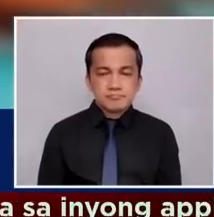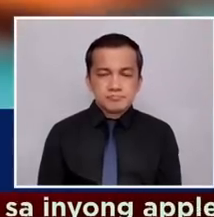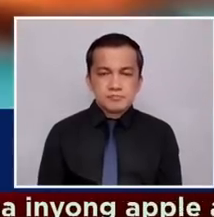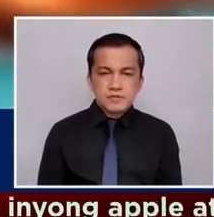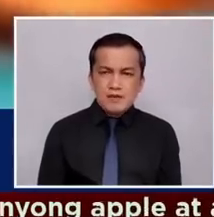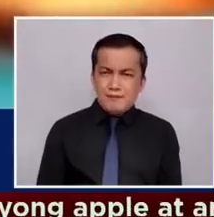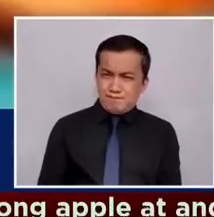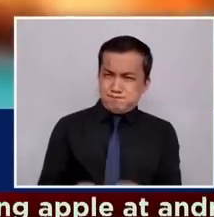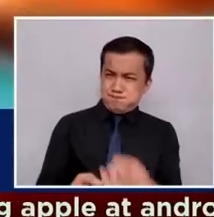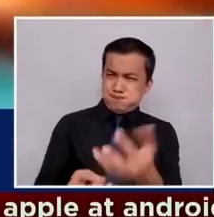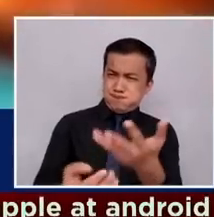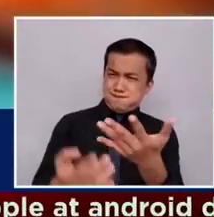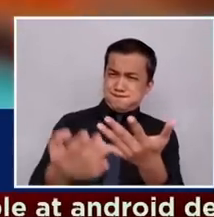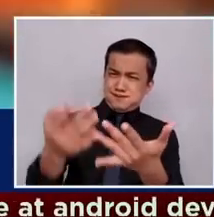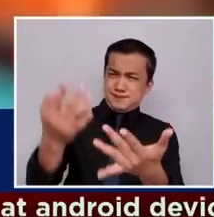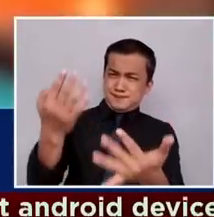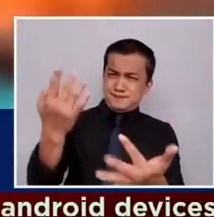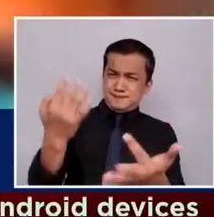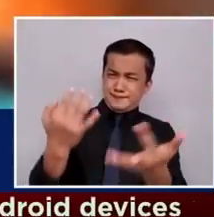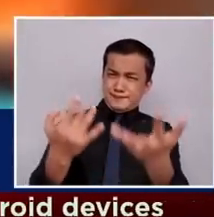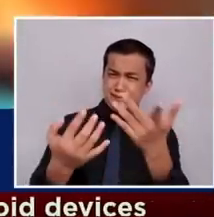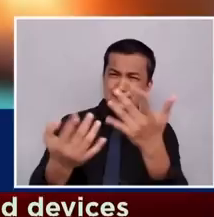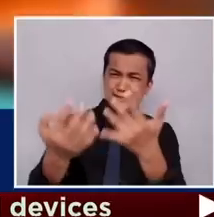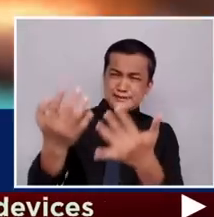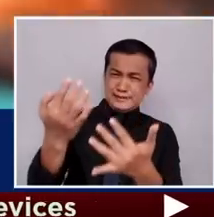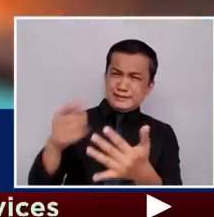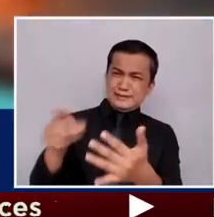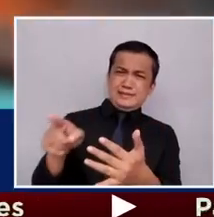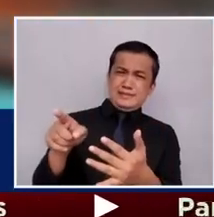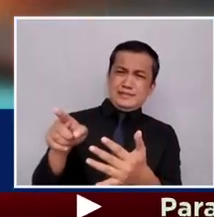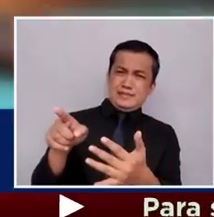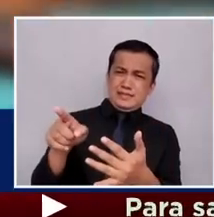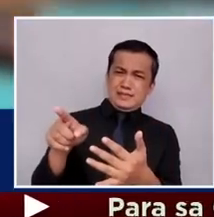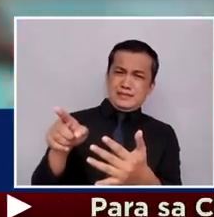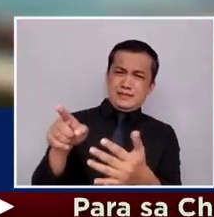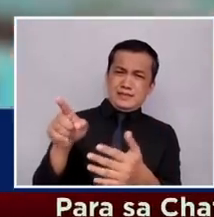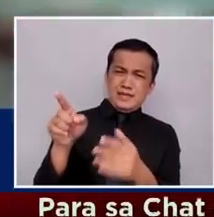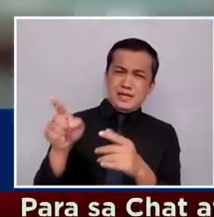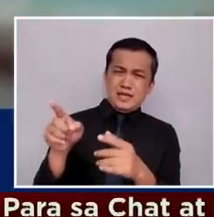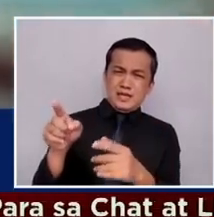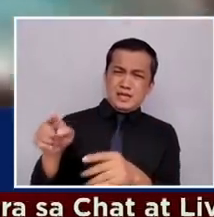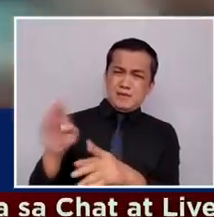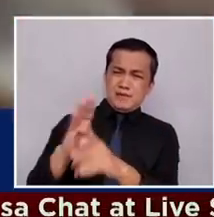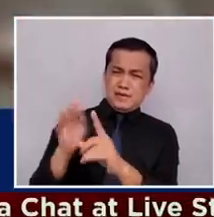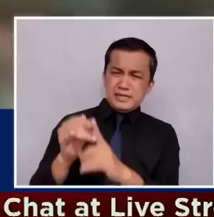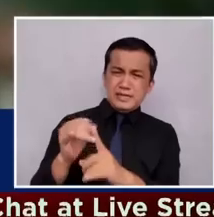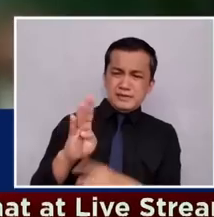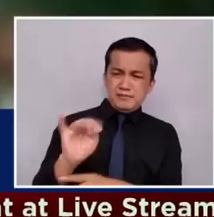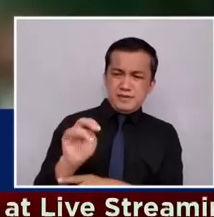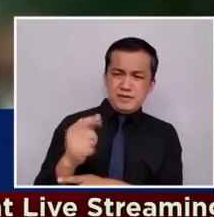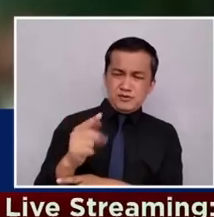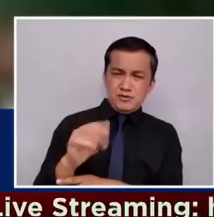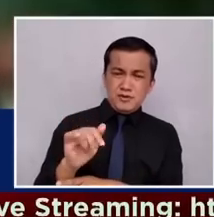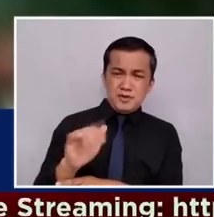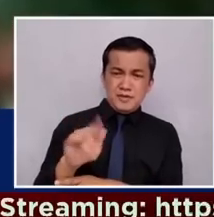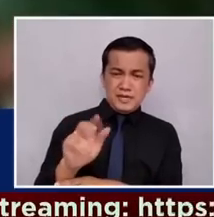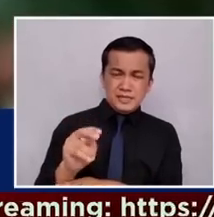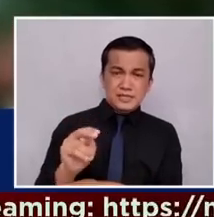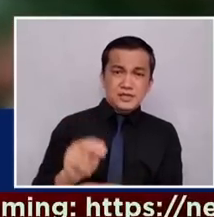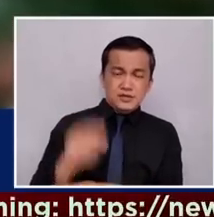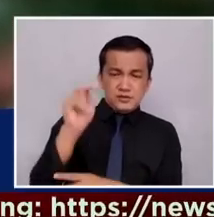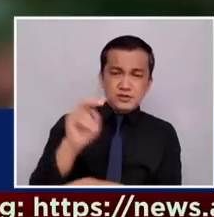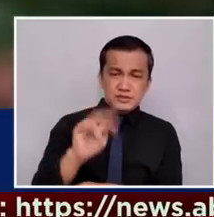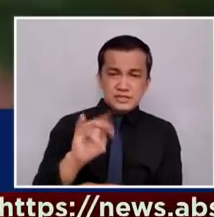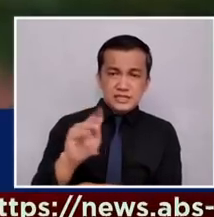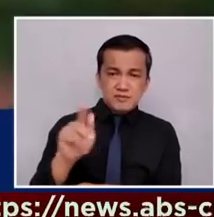Nabalot ng lumalagablab na apoy at makapal na usok ang bahagi ng barangay Bagong Bayan North sa Navotas City